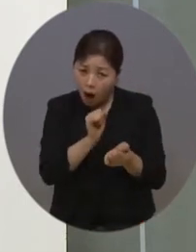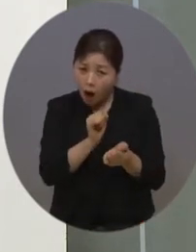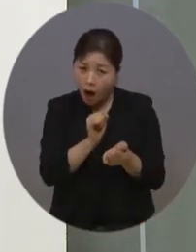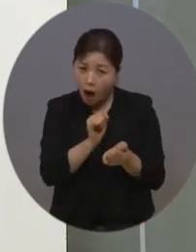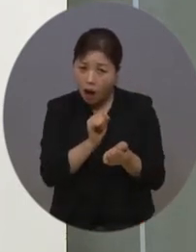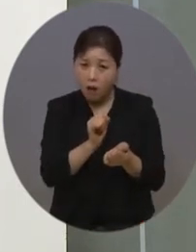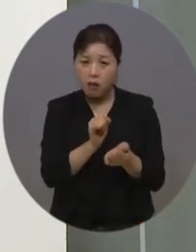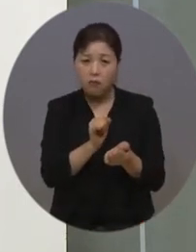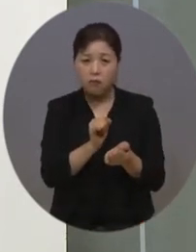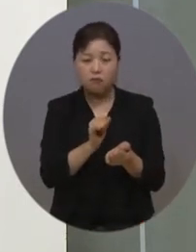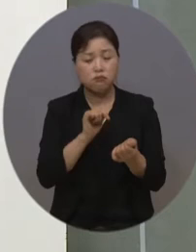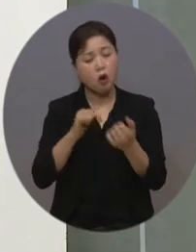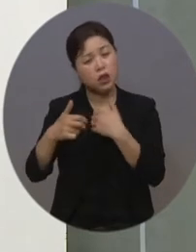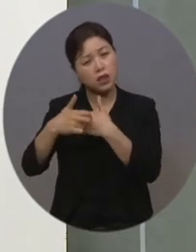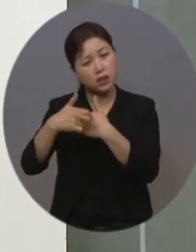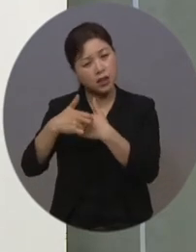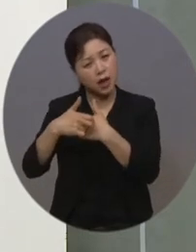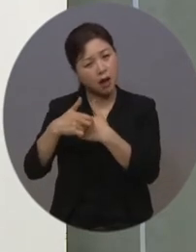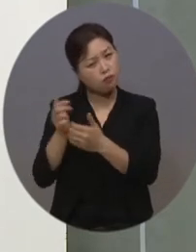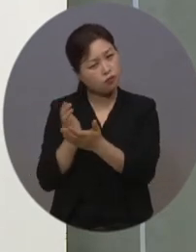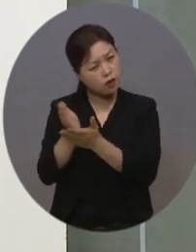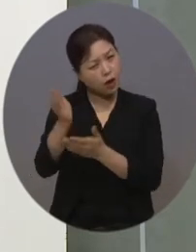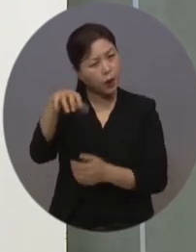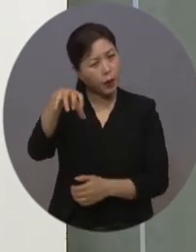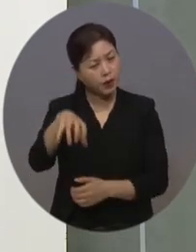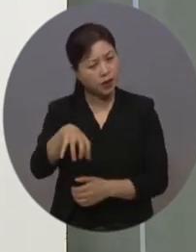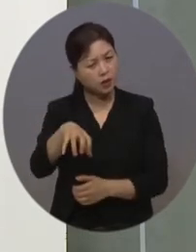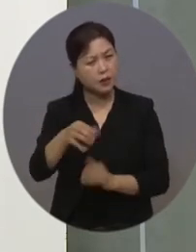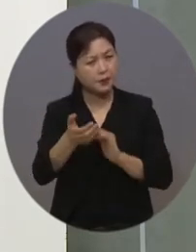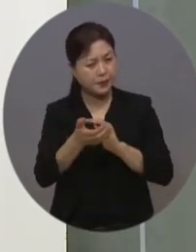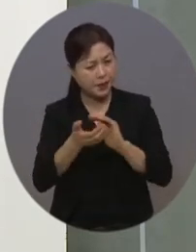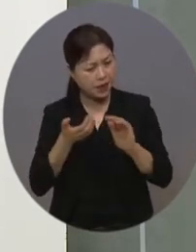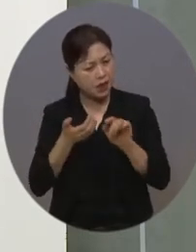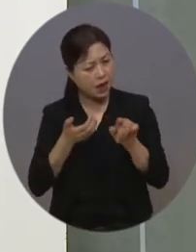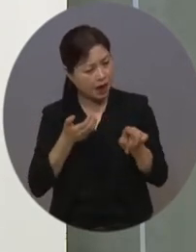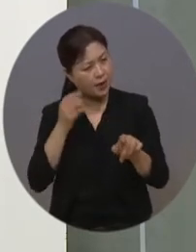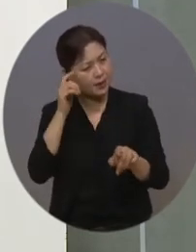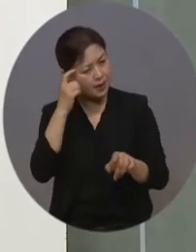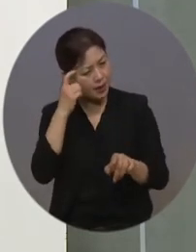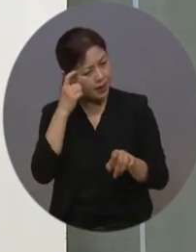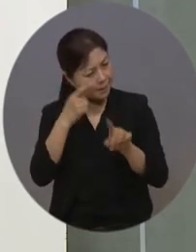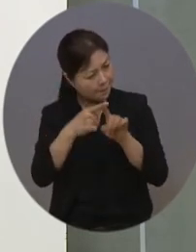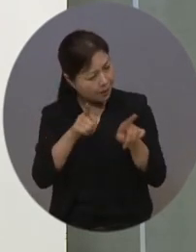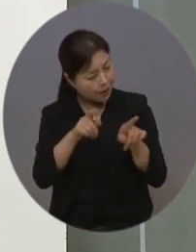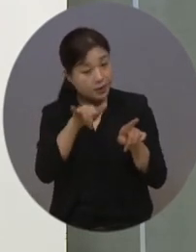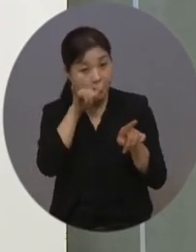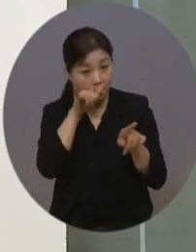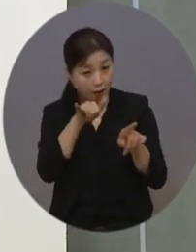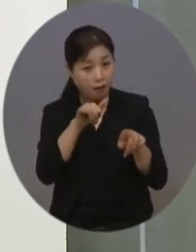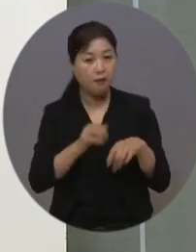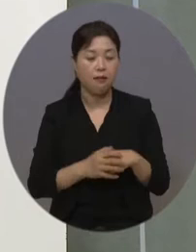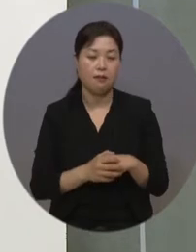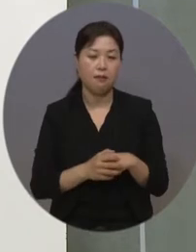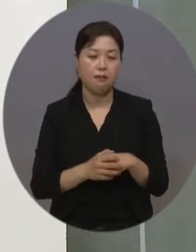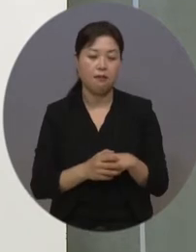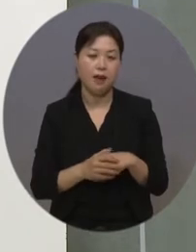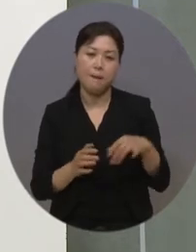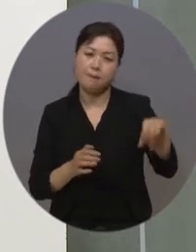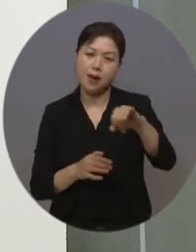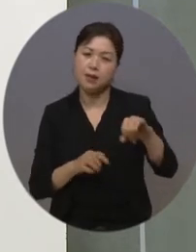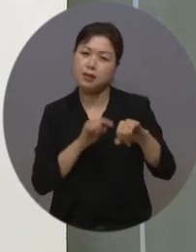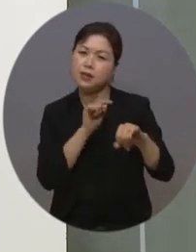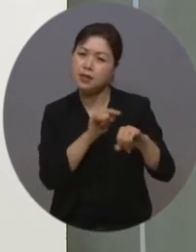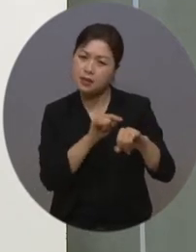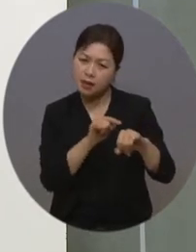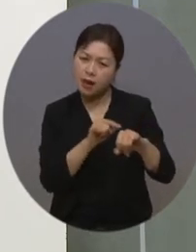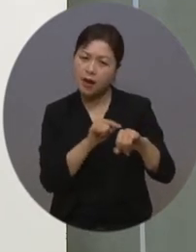어떤 면에서는 의학계에서도 예고하고 있지만은 이 바이러스라는 자체가 그런 여러